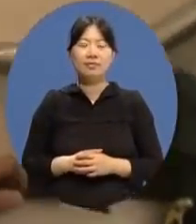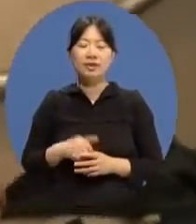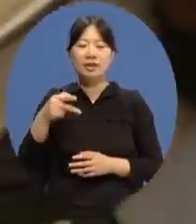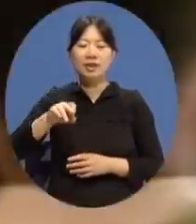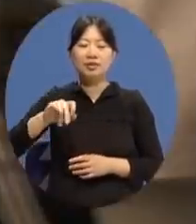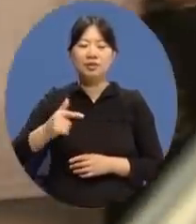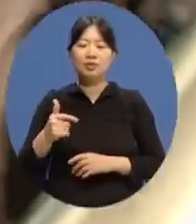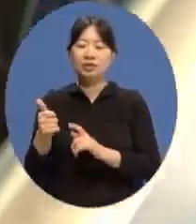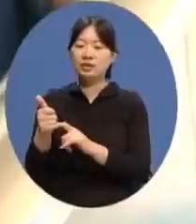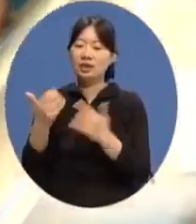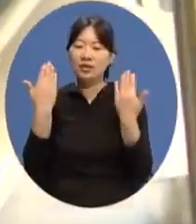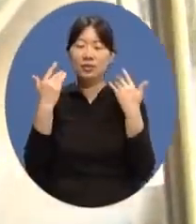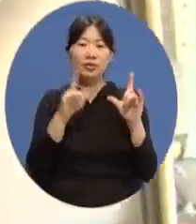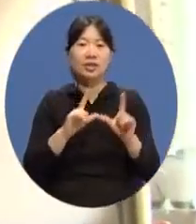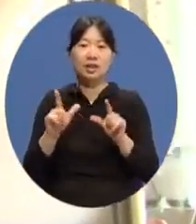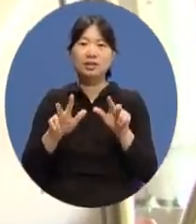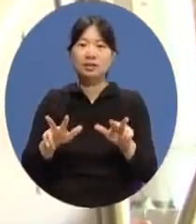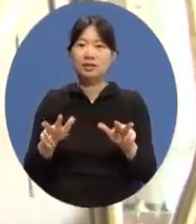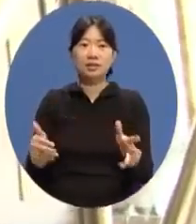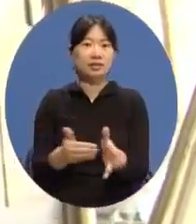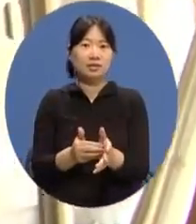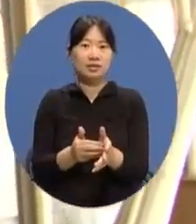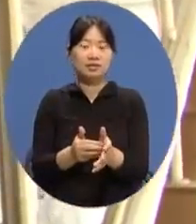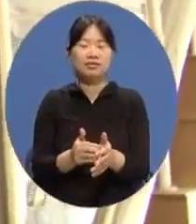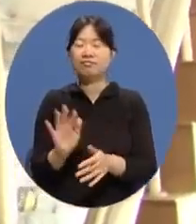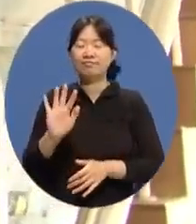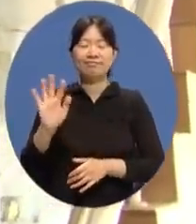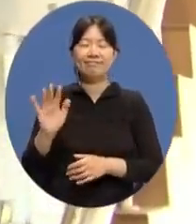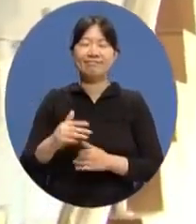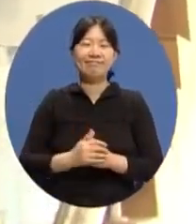상준이의 학교 생활은 여기서 끝이 아닙니다.